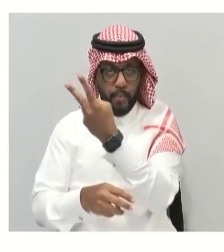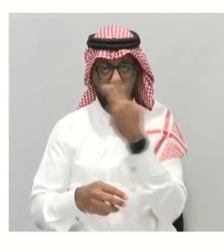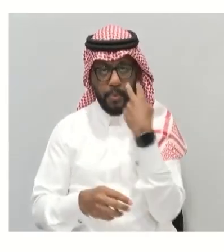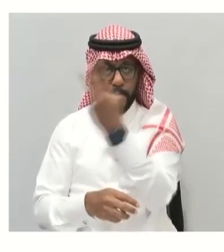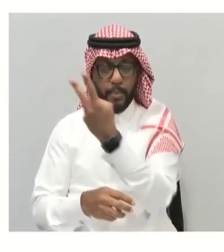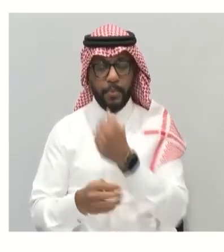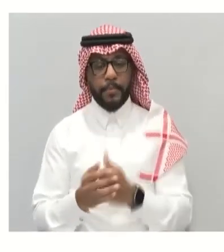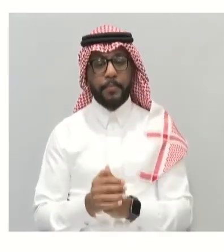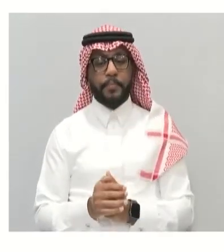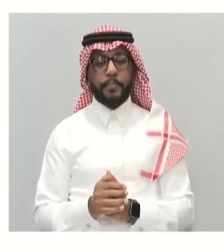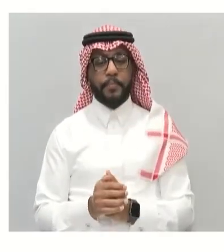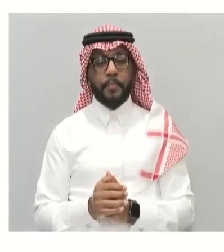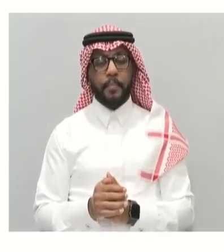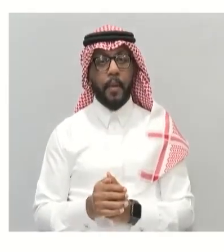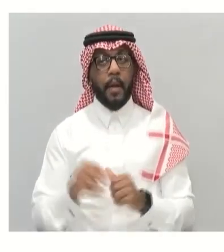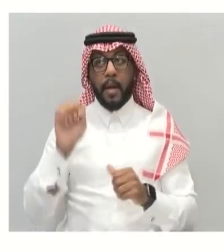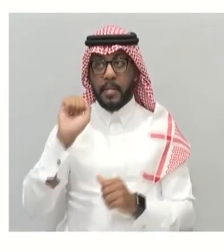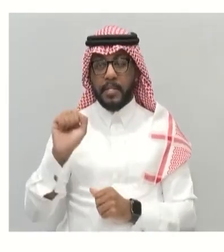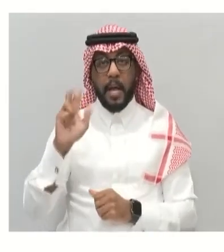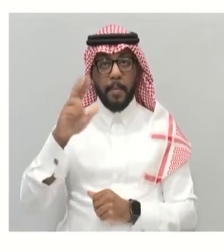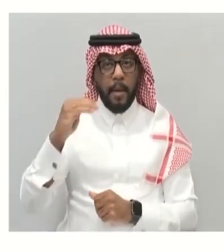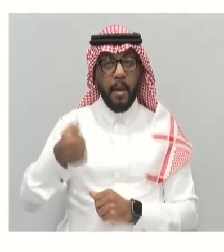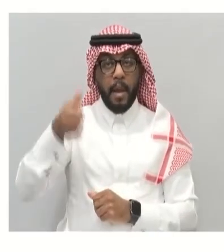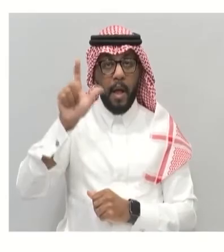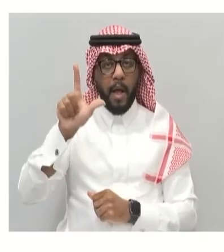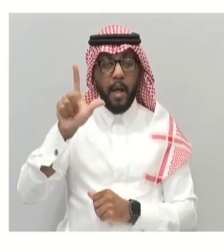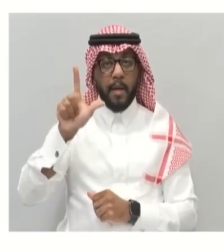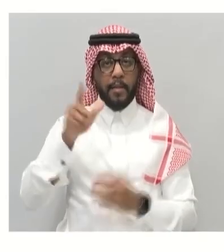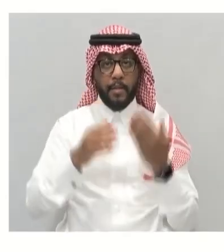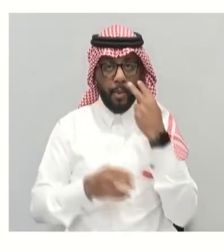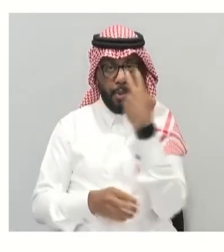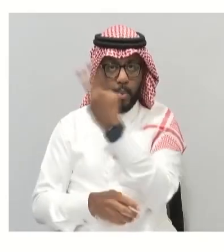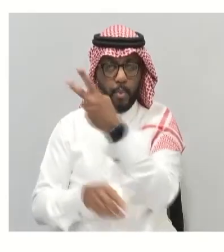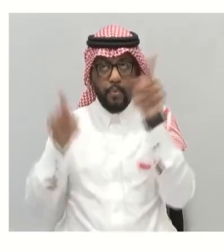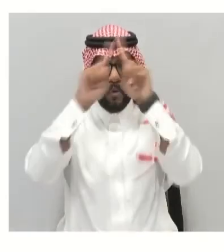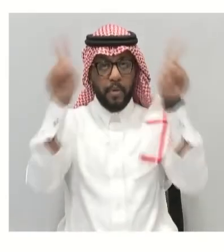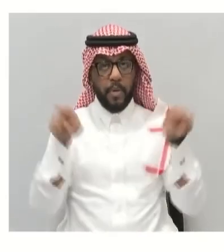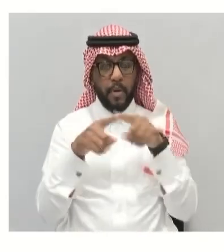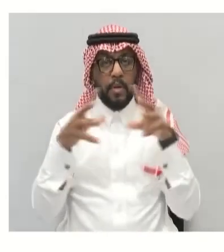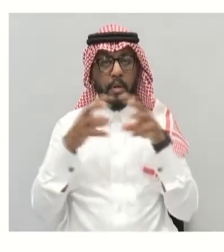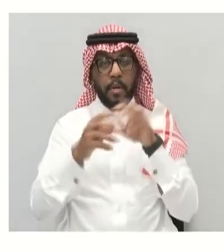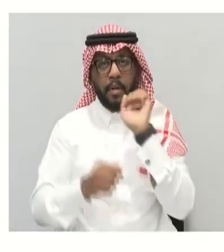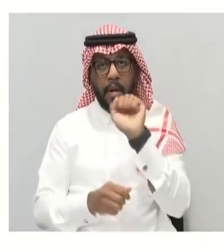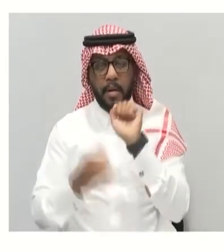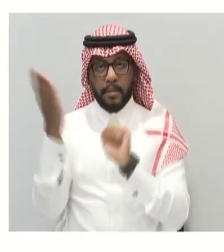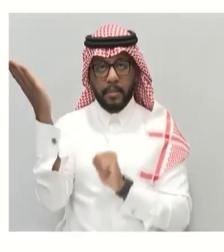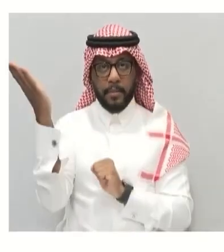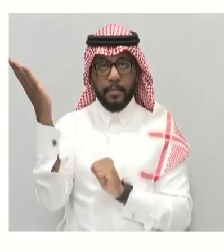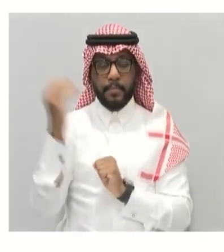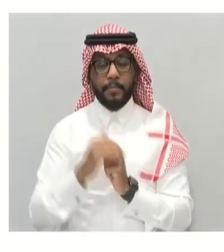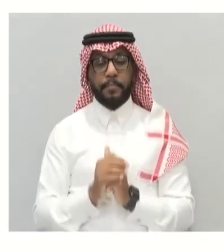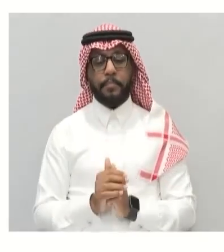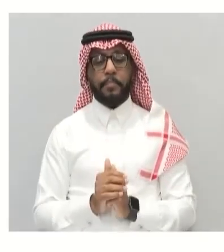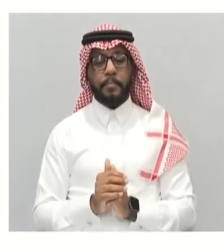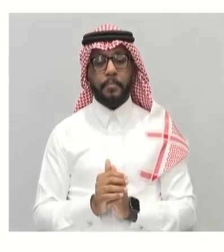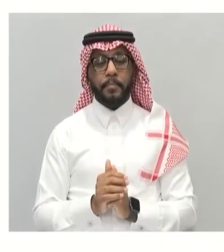الفعل واما صاحب الحال فصاحب الحال اسم معرفه وقد يكون الفاعل او المفعول به او نائب الفاعل ثم بعد